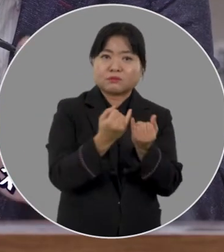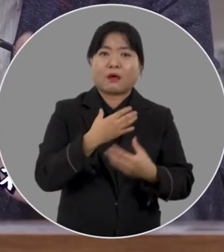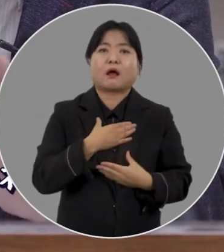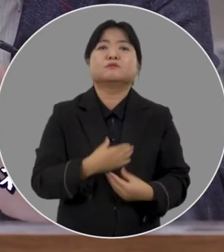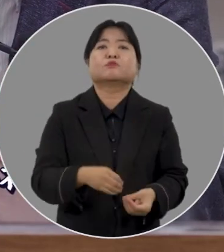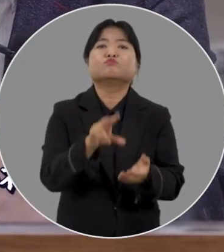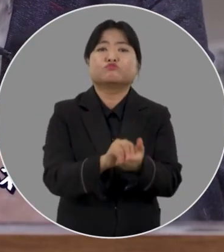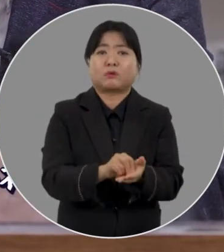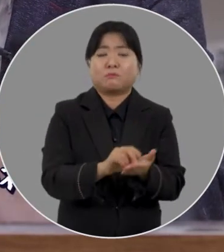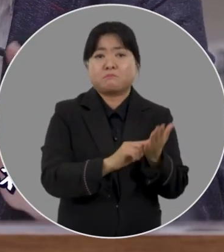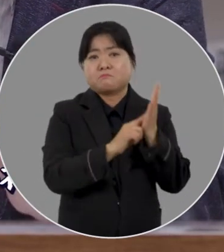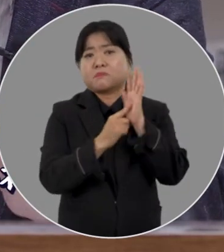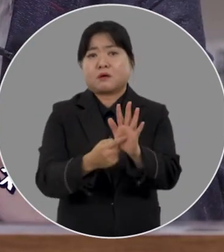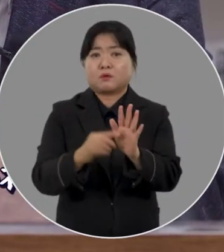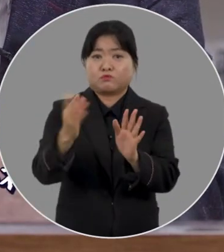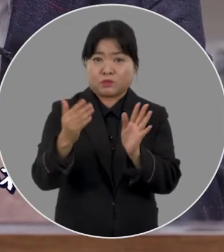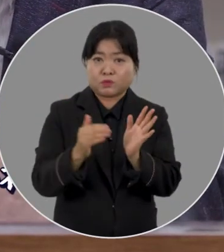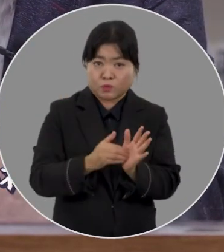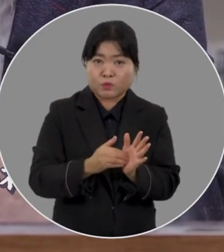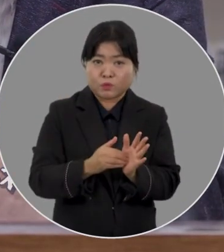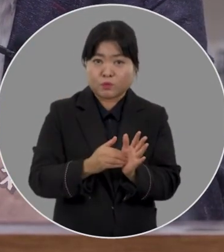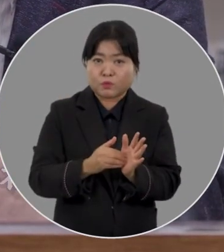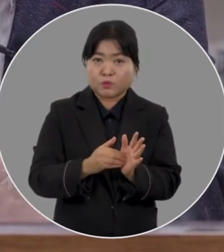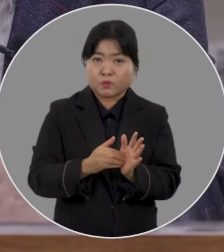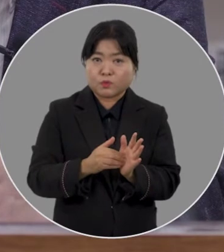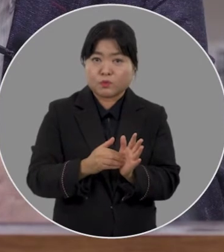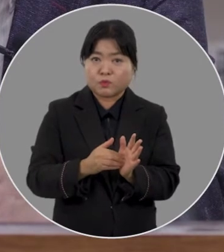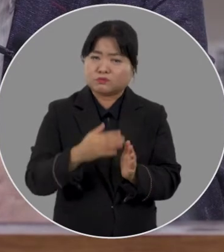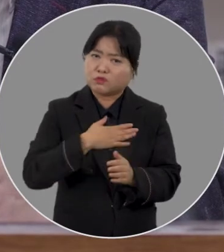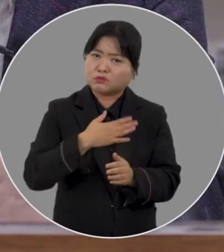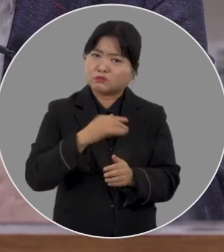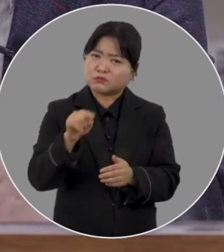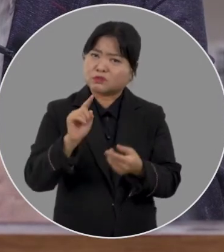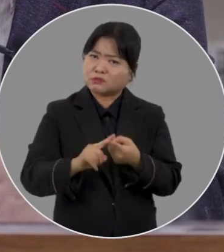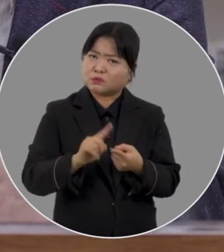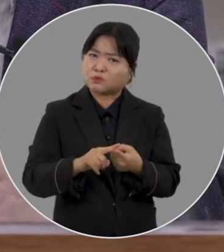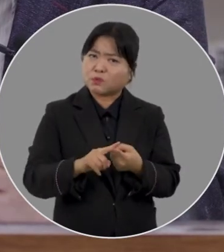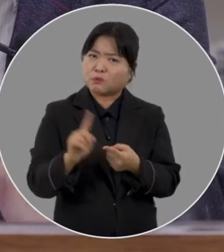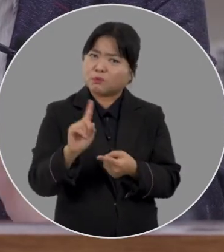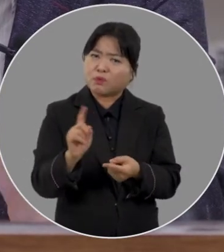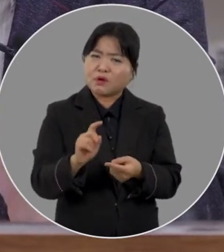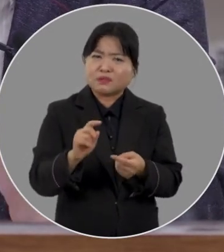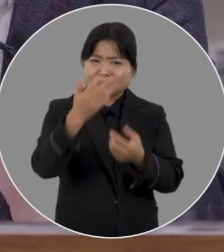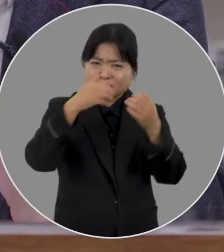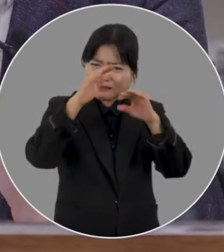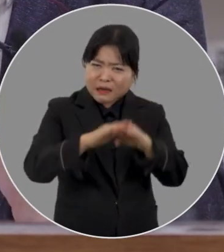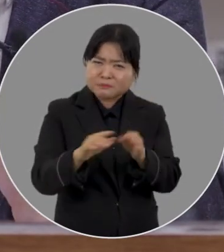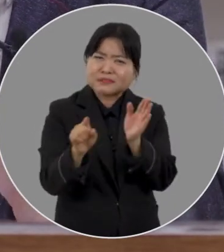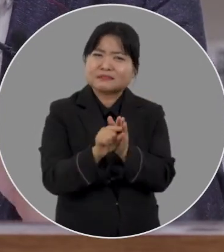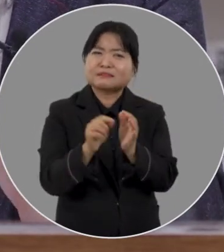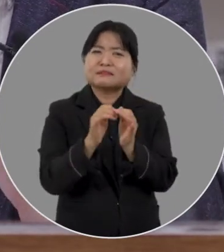이제 무리로 이제 수면 위로 이제 부상이 되는데요. 저는 그것 역시 어떻게 보면 이슬람